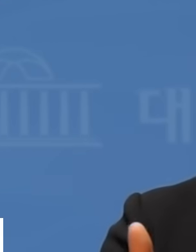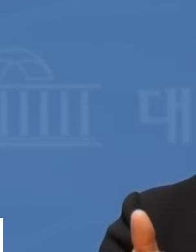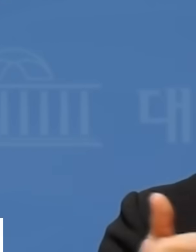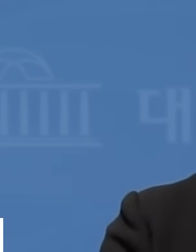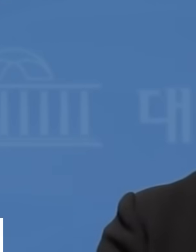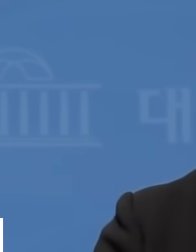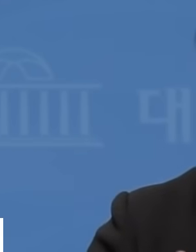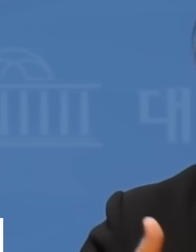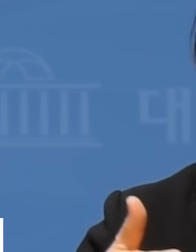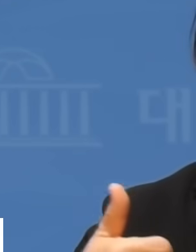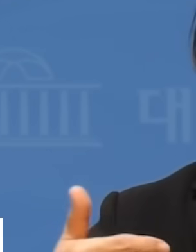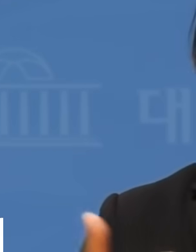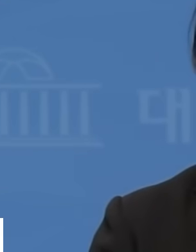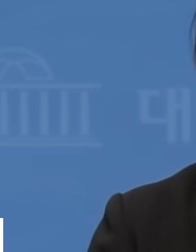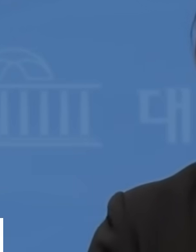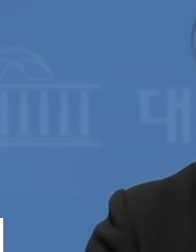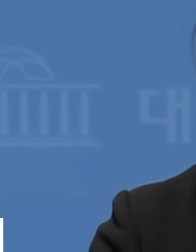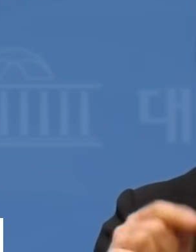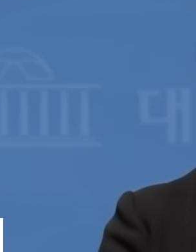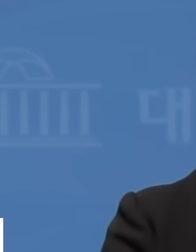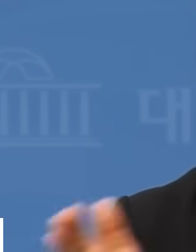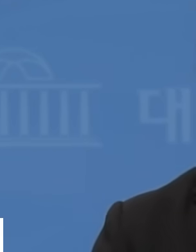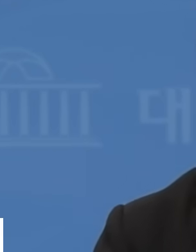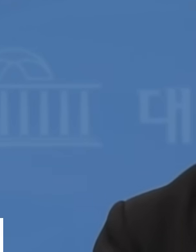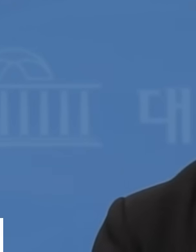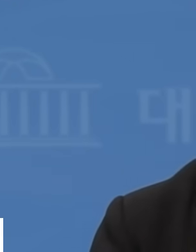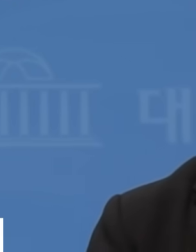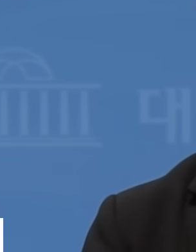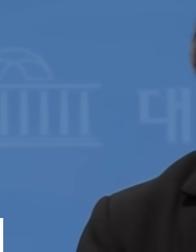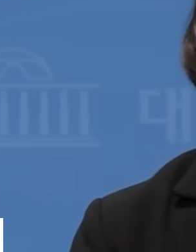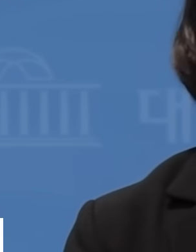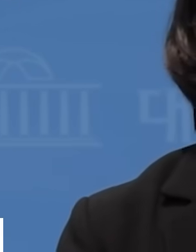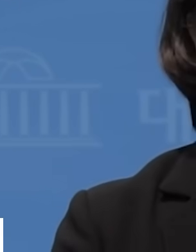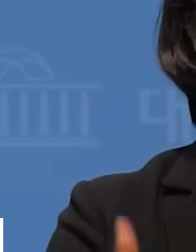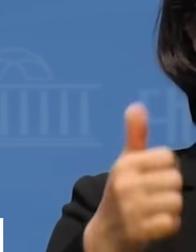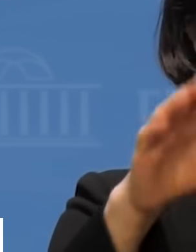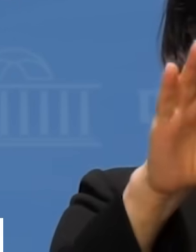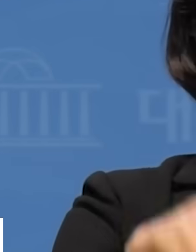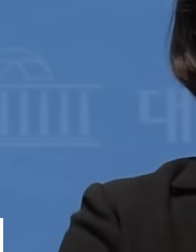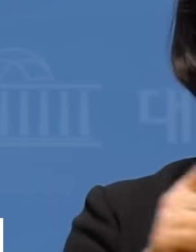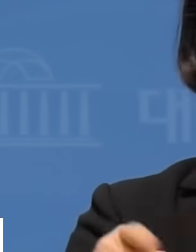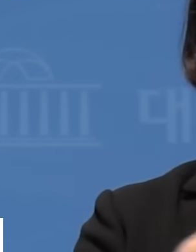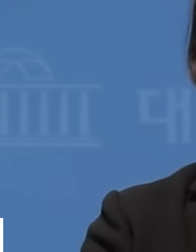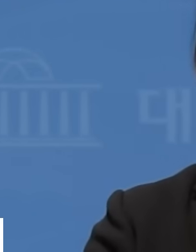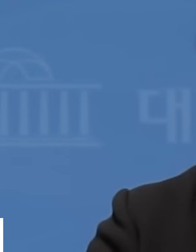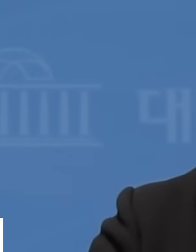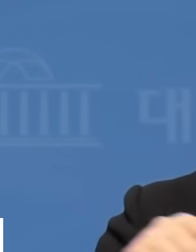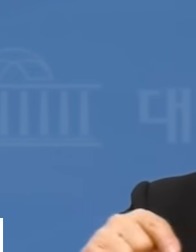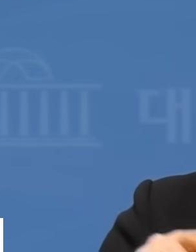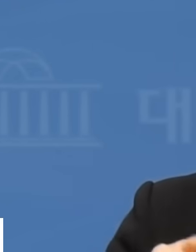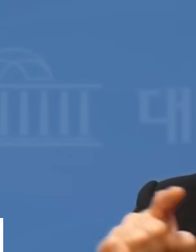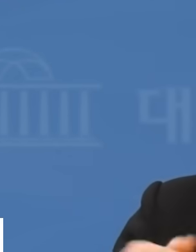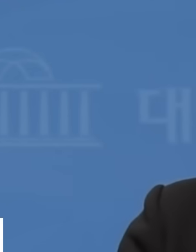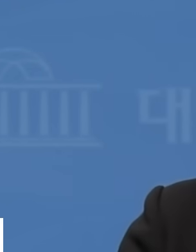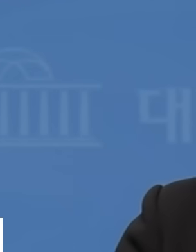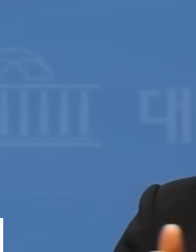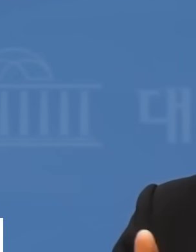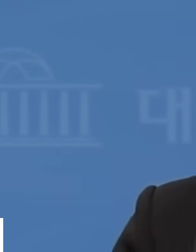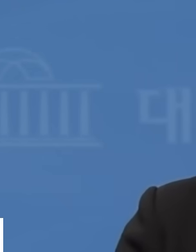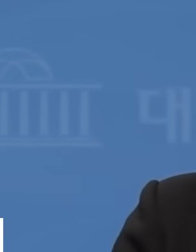접고 정치의 길을 시작하십니다. 판사 재직 시절에도 정치적 외풍과 여론에 휘둘리지